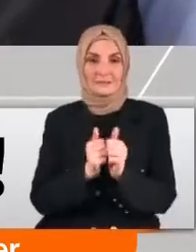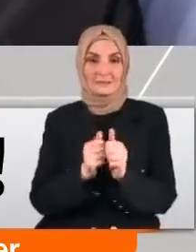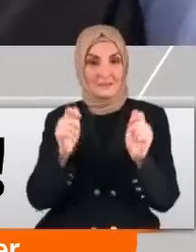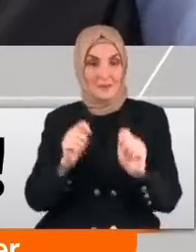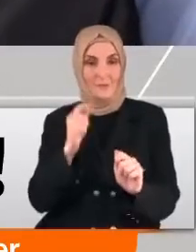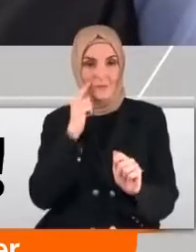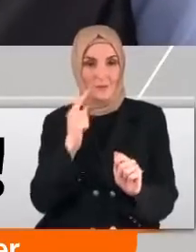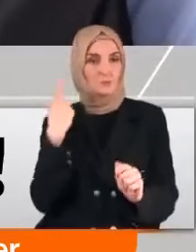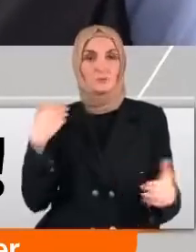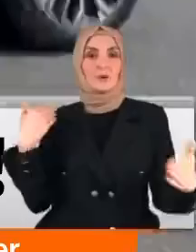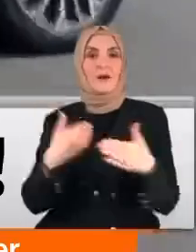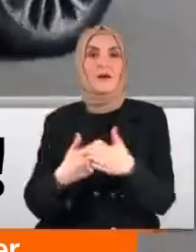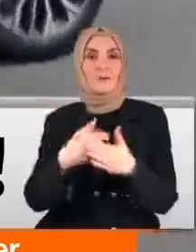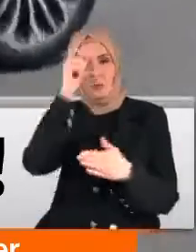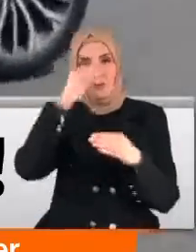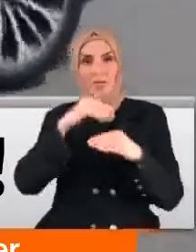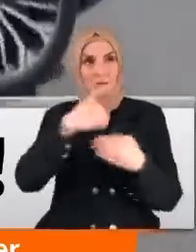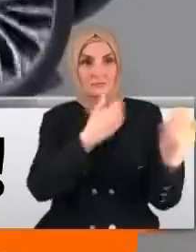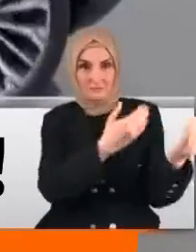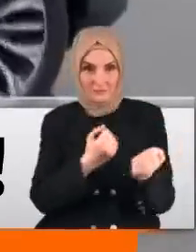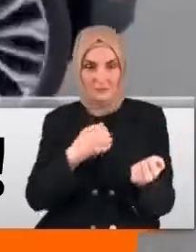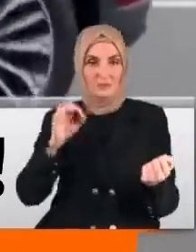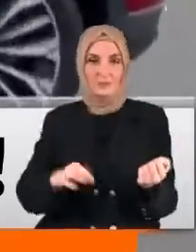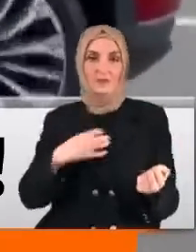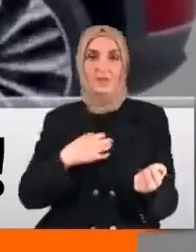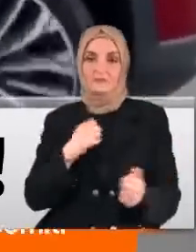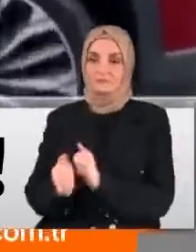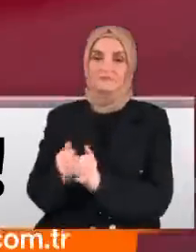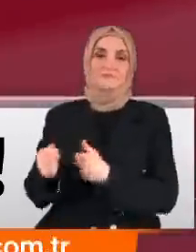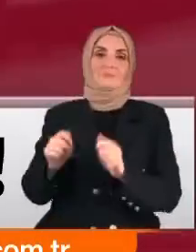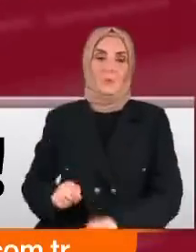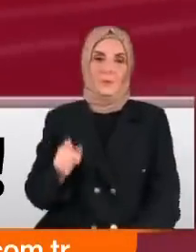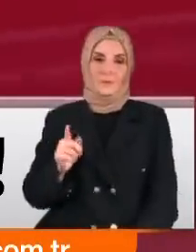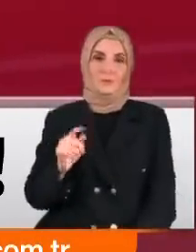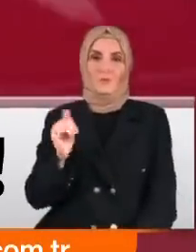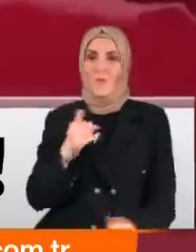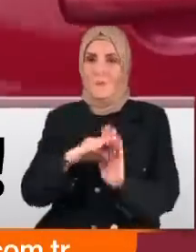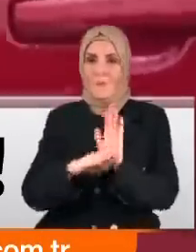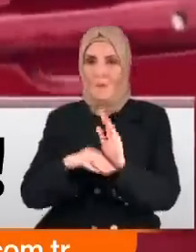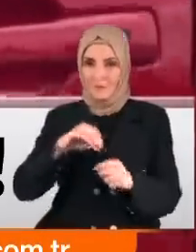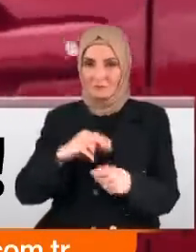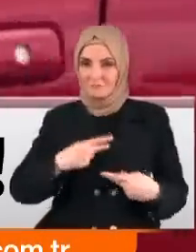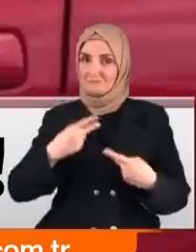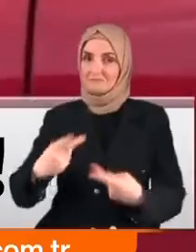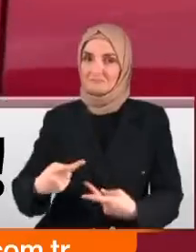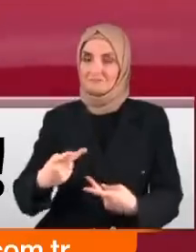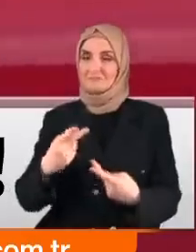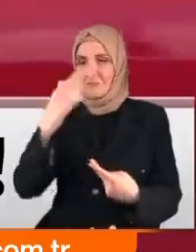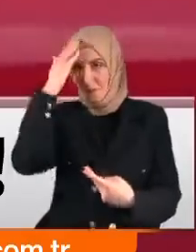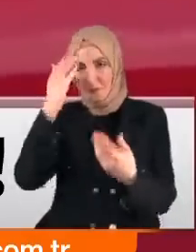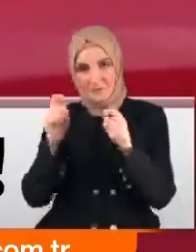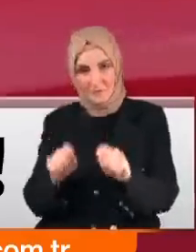kadar. Artık burada üreteceğiz. Çok teşekkür ederiz. Yoğun programımızın arasında bizi de kabul ettiniz ve önemli bilgiler